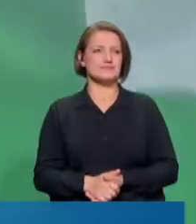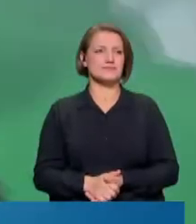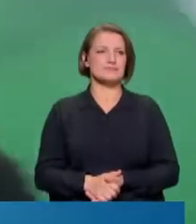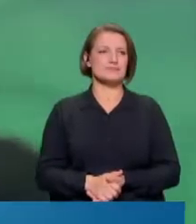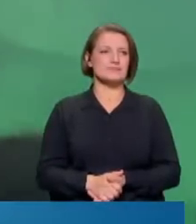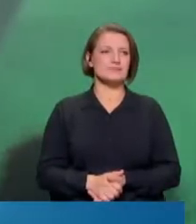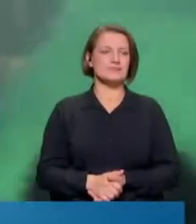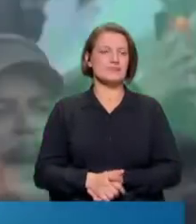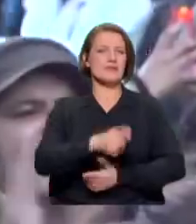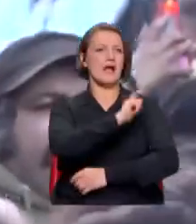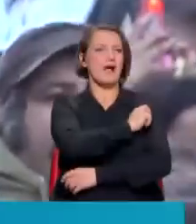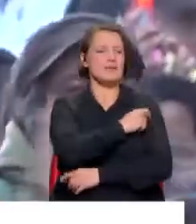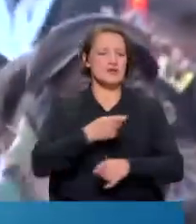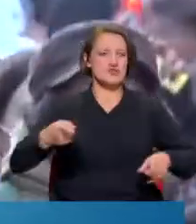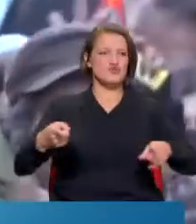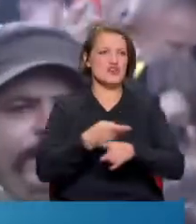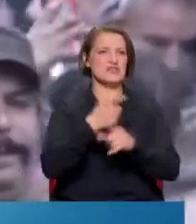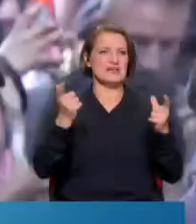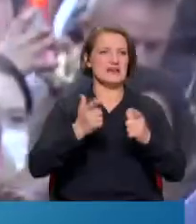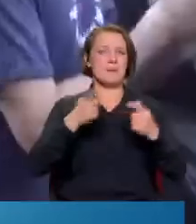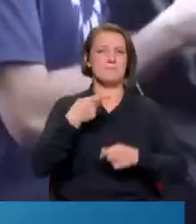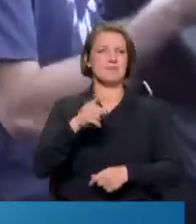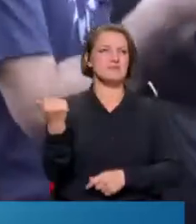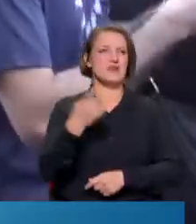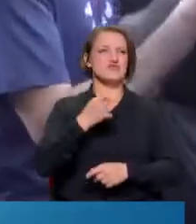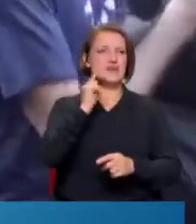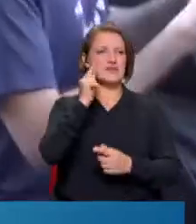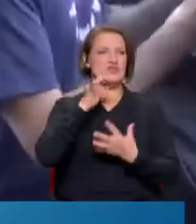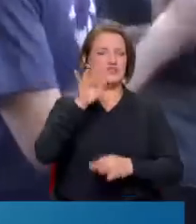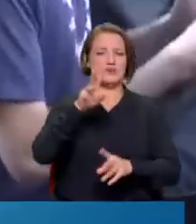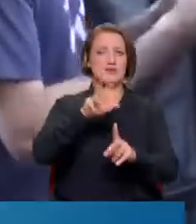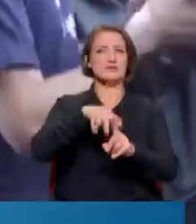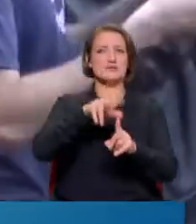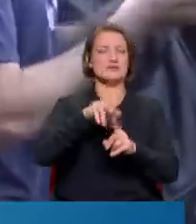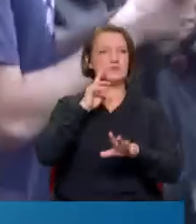uğradı Almanya'nın çeşitli kentlerinde binlerce kişi katıldı